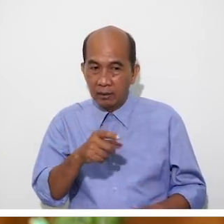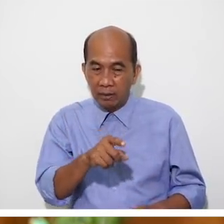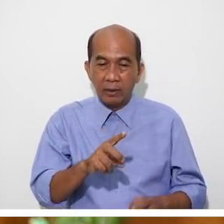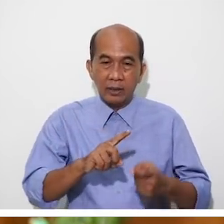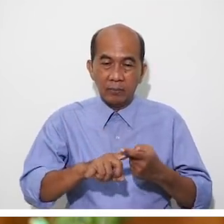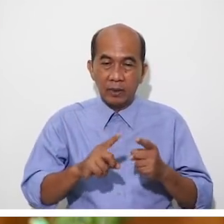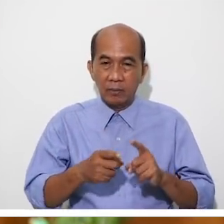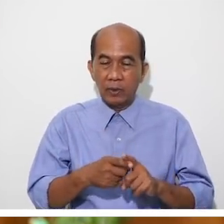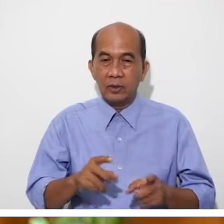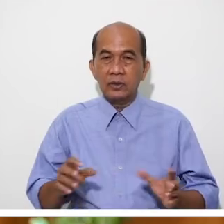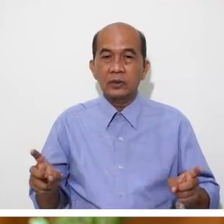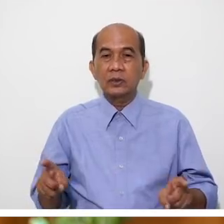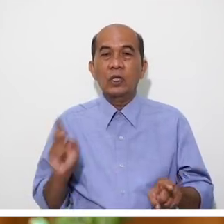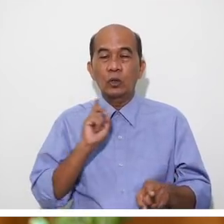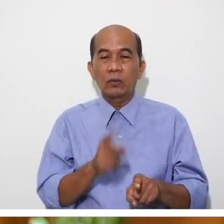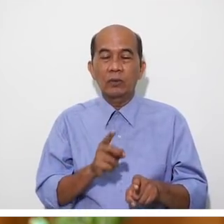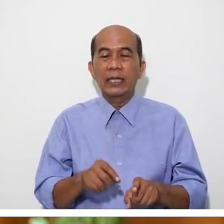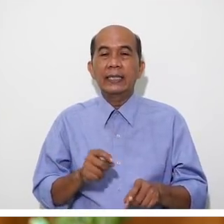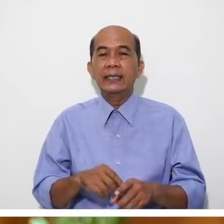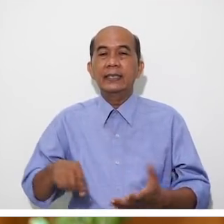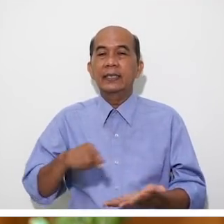di tengah-tengah segala keterbatasan mereka.